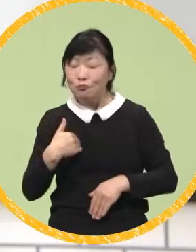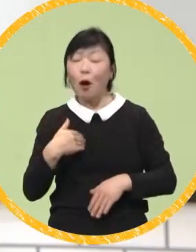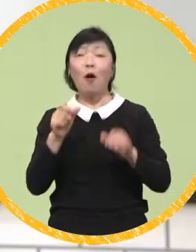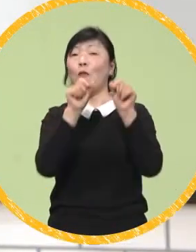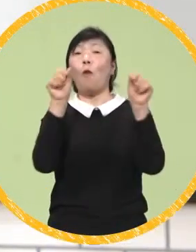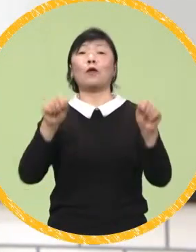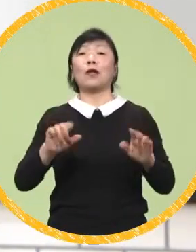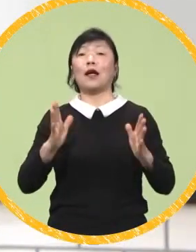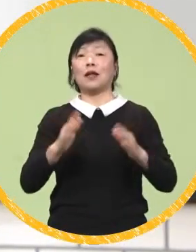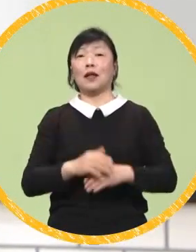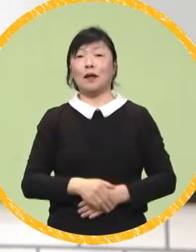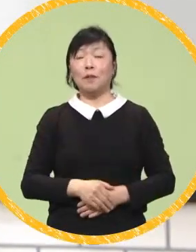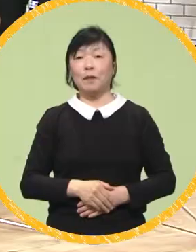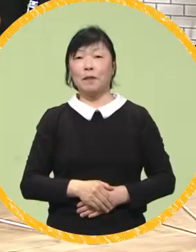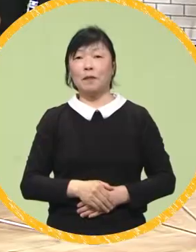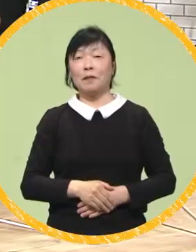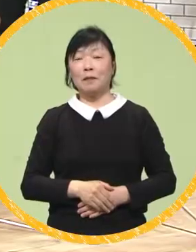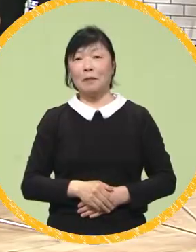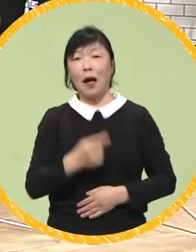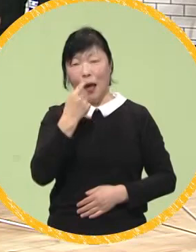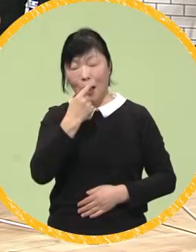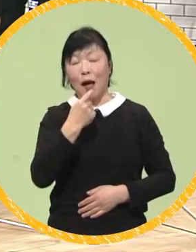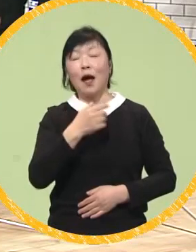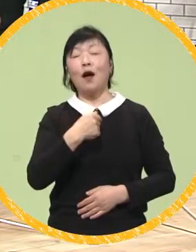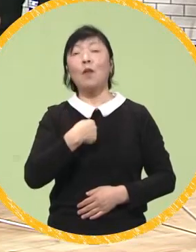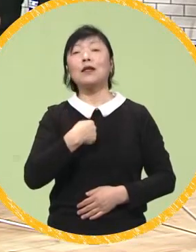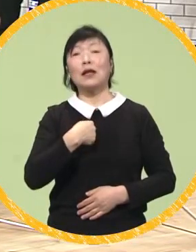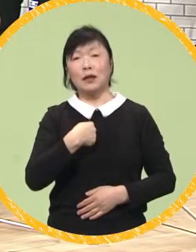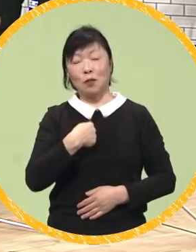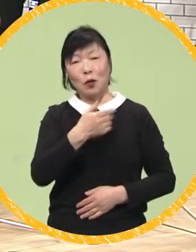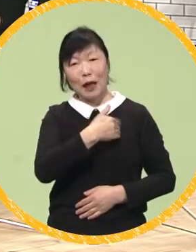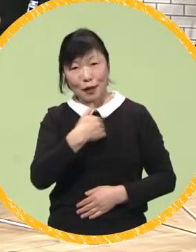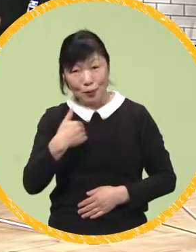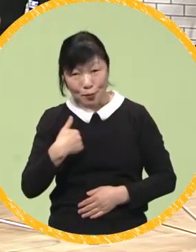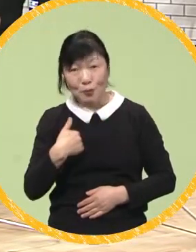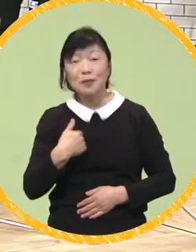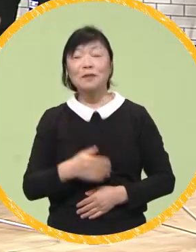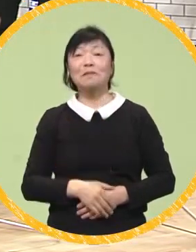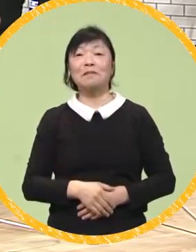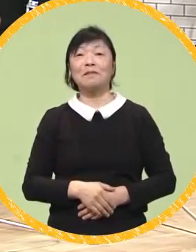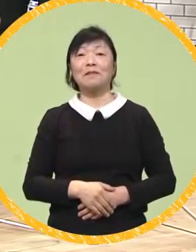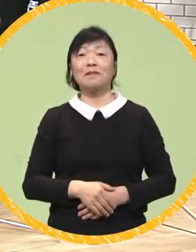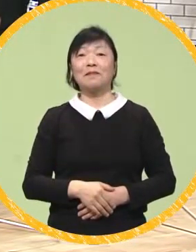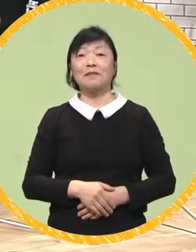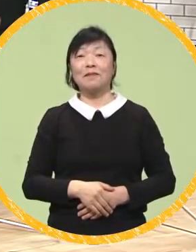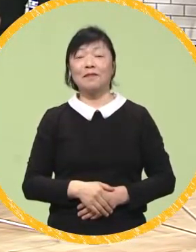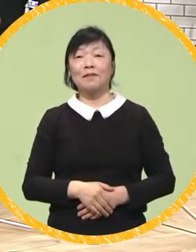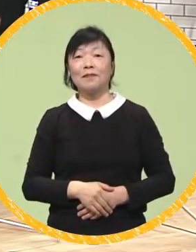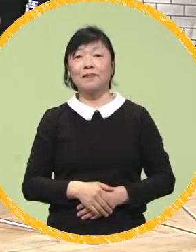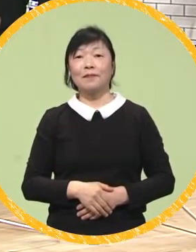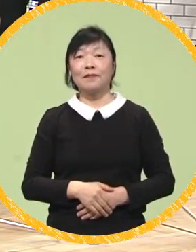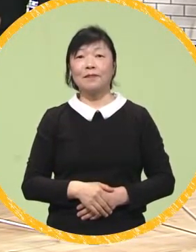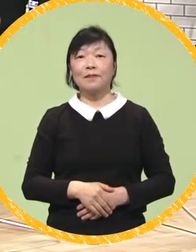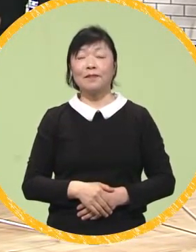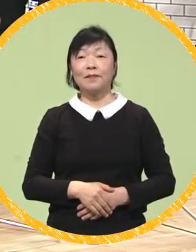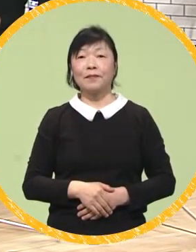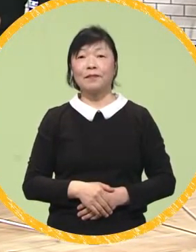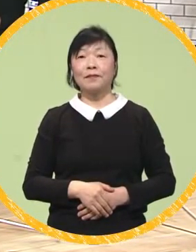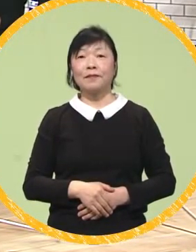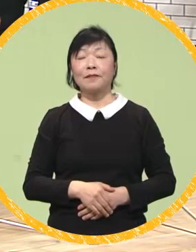もんだねええ俺趣味特技のないオジサン代表の私でもできる人ですよねーいやーすごいなあ